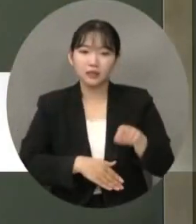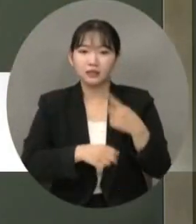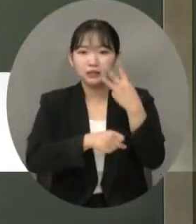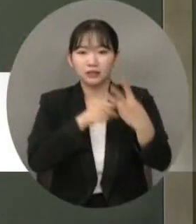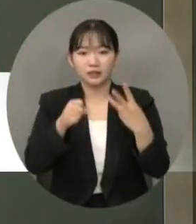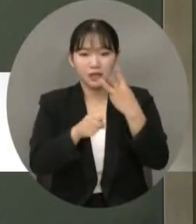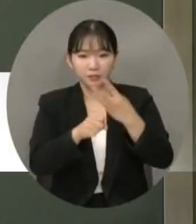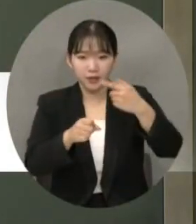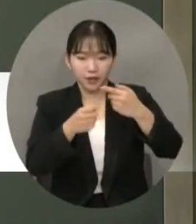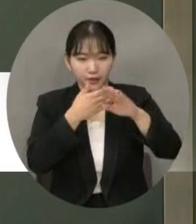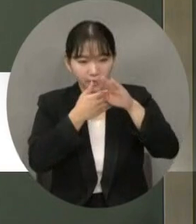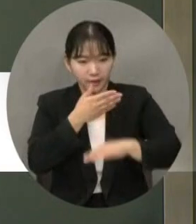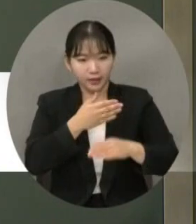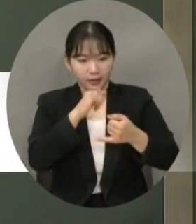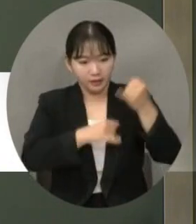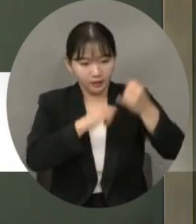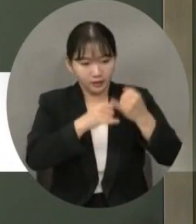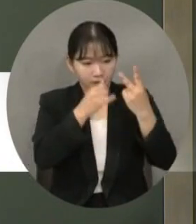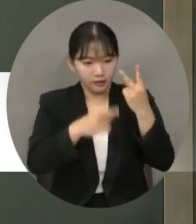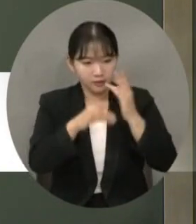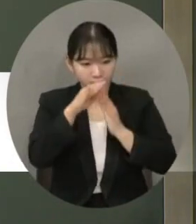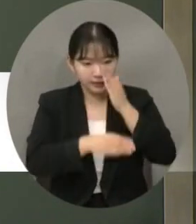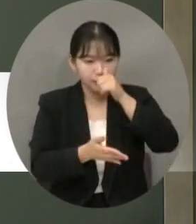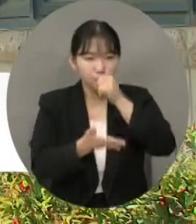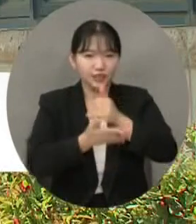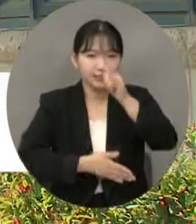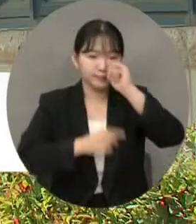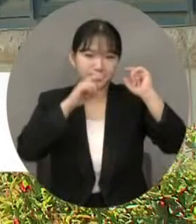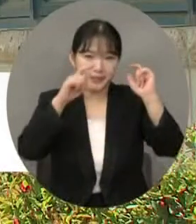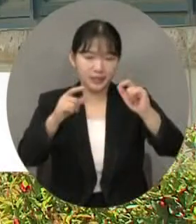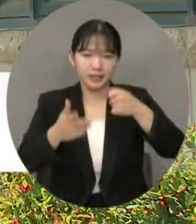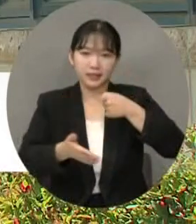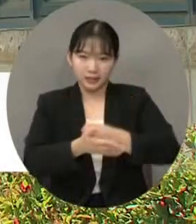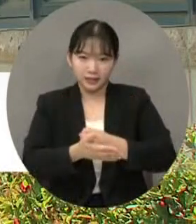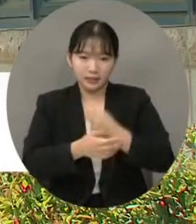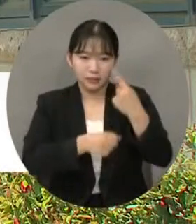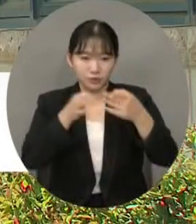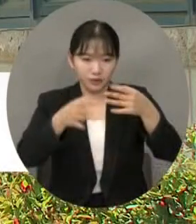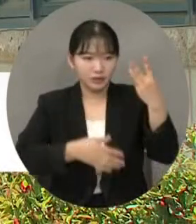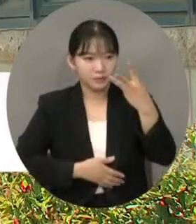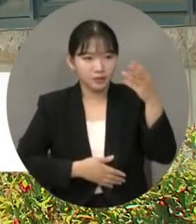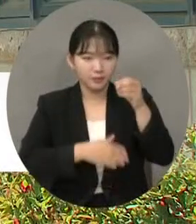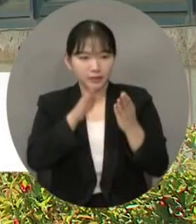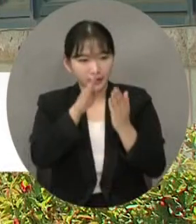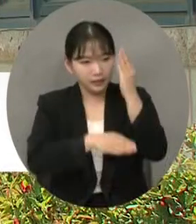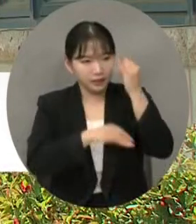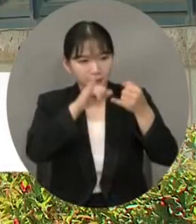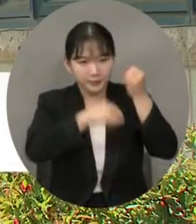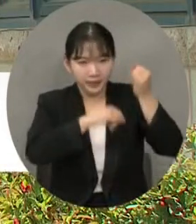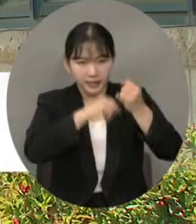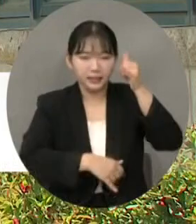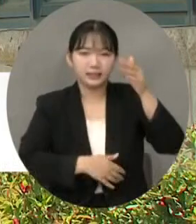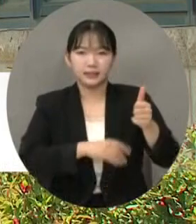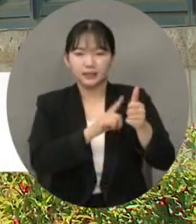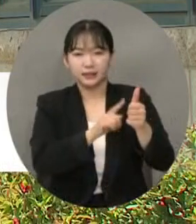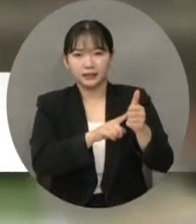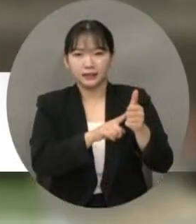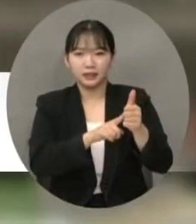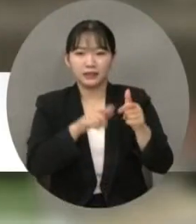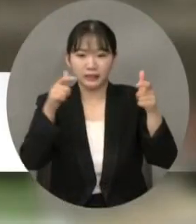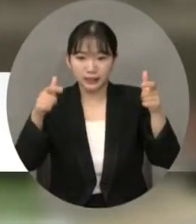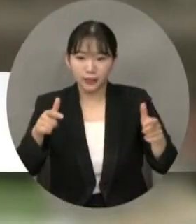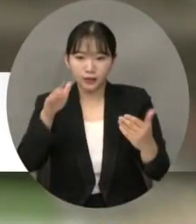3년 이내 체불로 두 차례 이상 유죄가 확정되거나 1년 동안 3천만 원 이상의 임금을 체불한 사업주들도